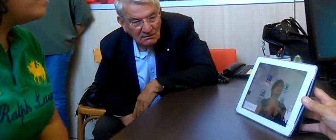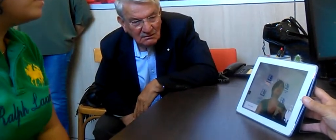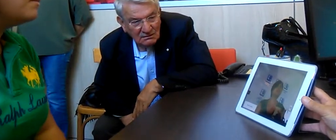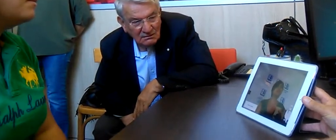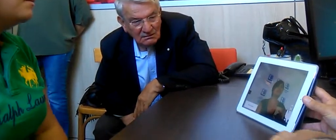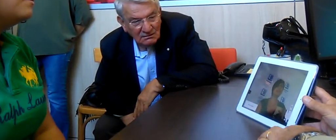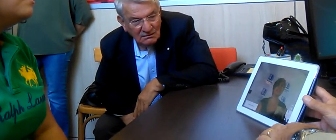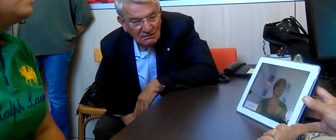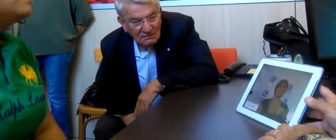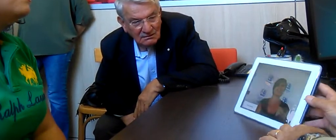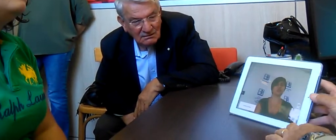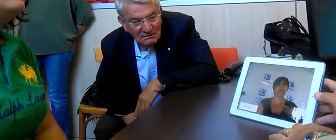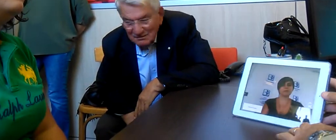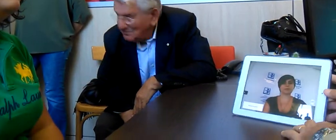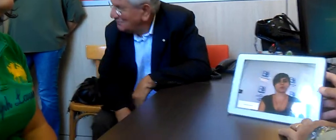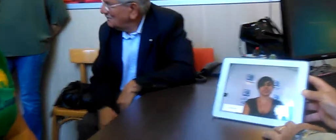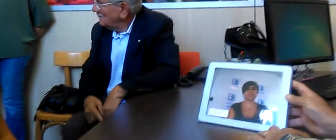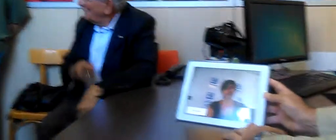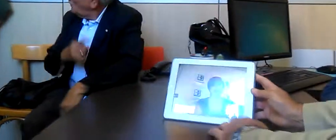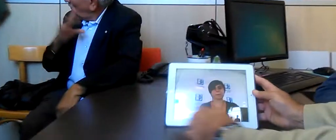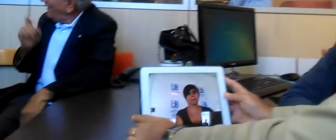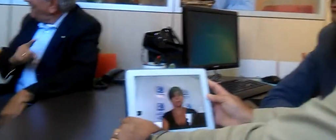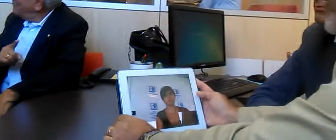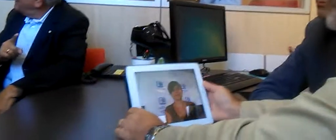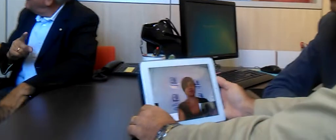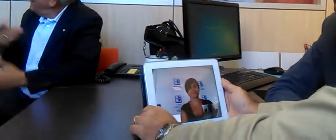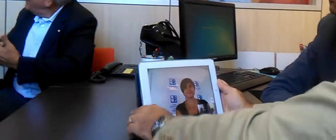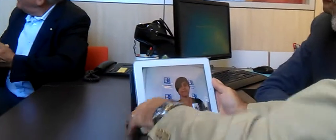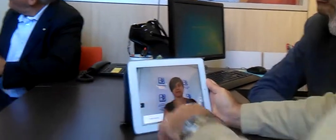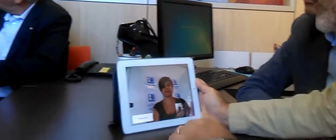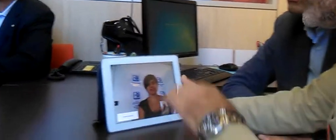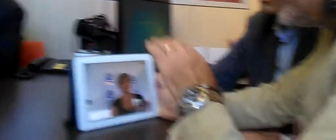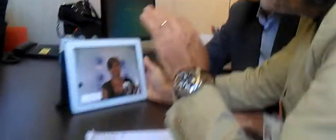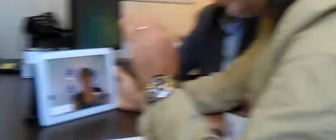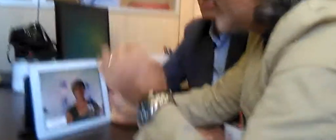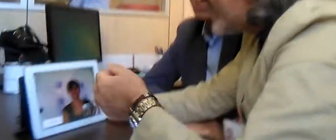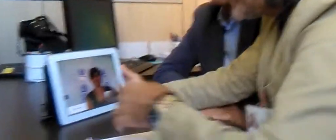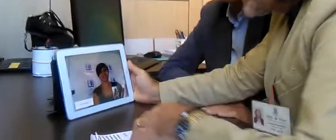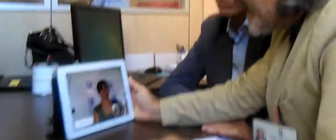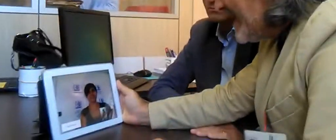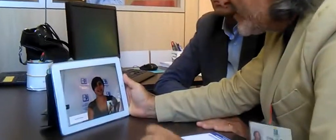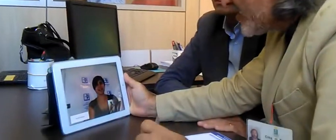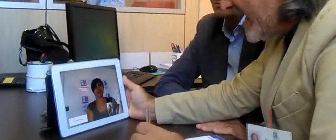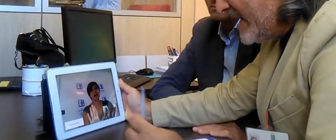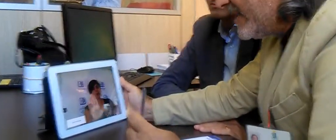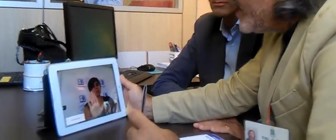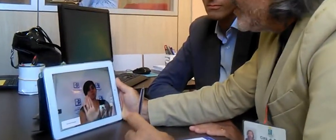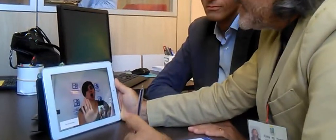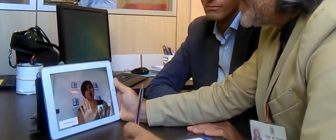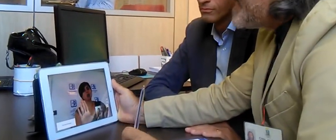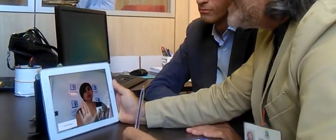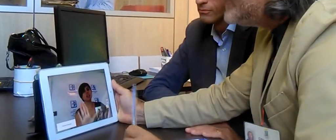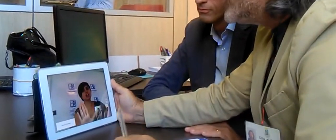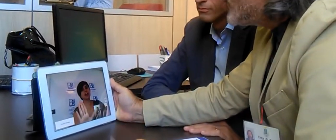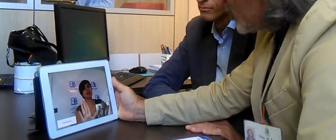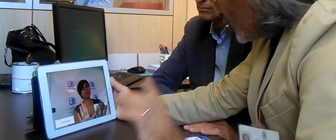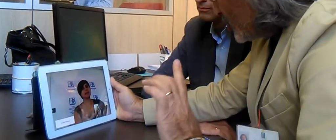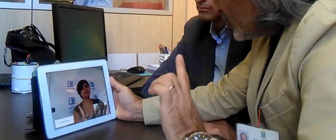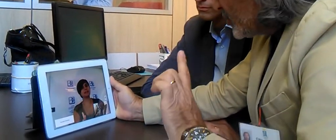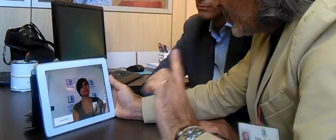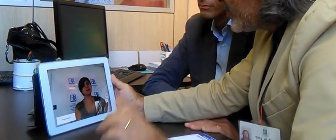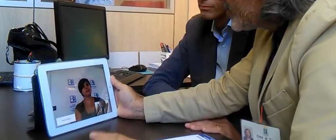Sì, avrei bisogno della tessera elettorale per finire. Allora sì, ci siamo. Per una tessera elettorale. Se la...